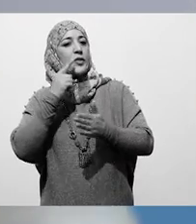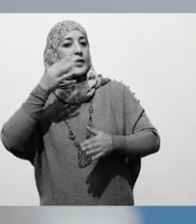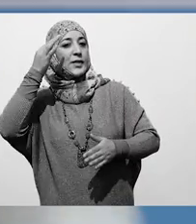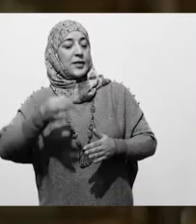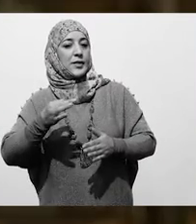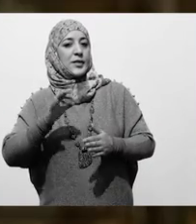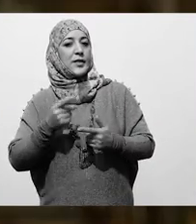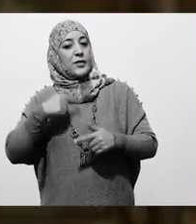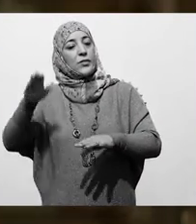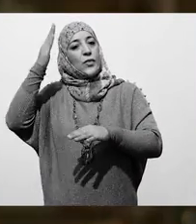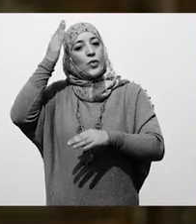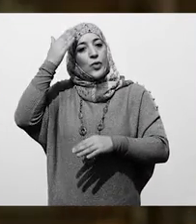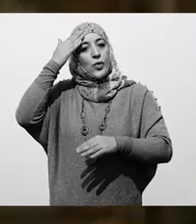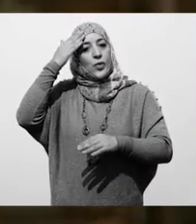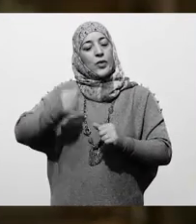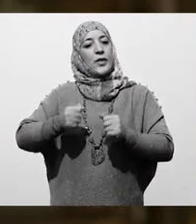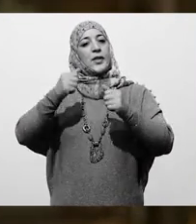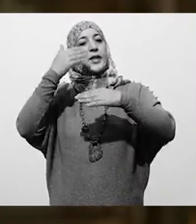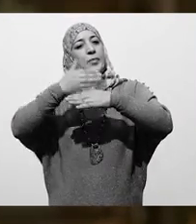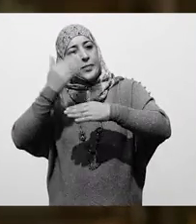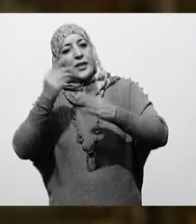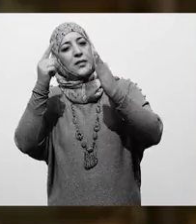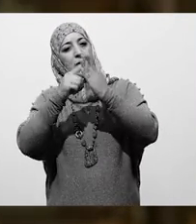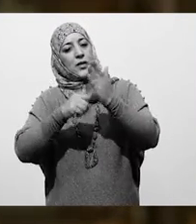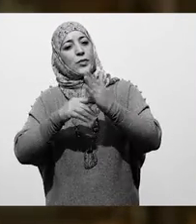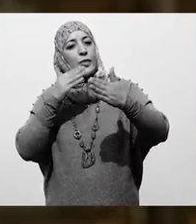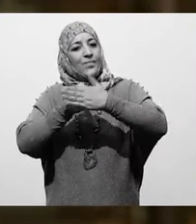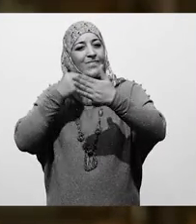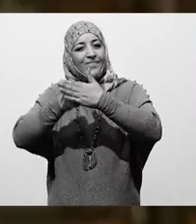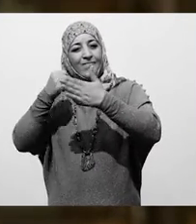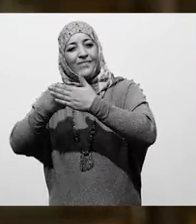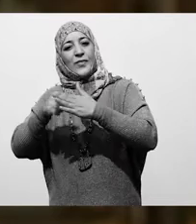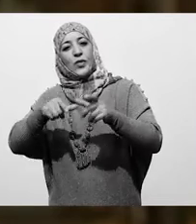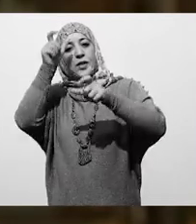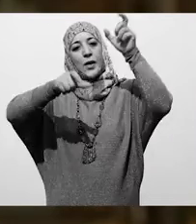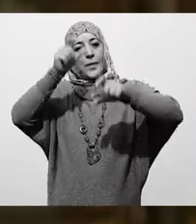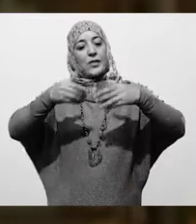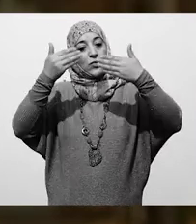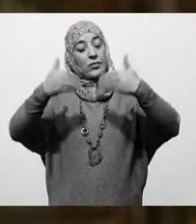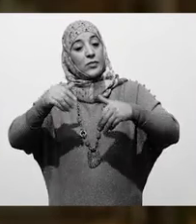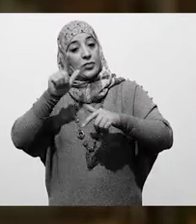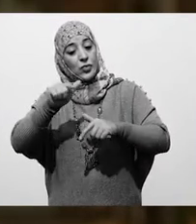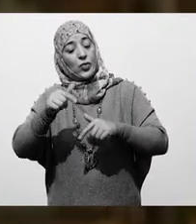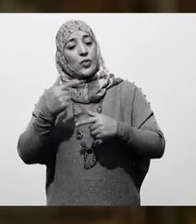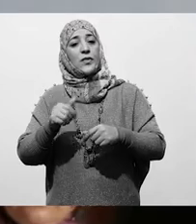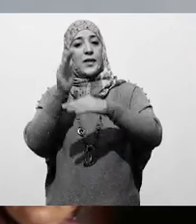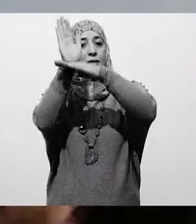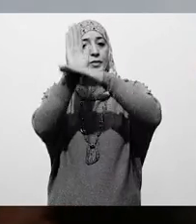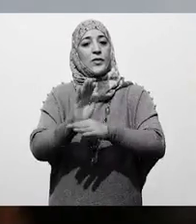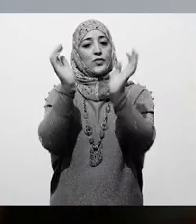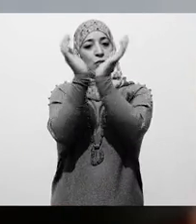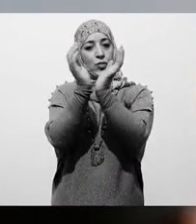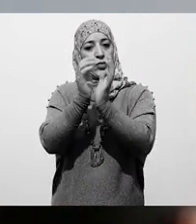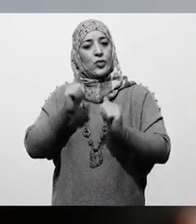DECIDE, c'est connaître les barrières que les personnes handicapées trouvent dans l'accès à la protection